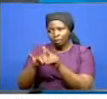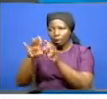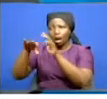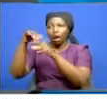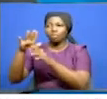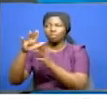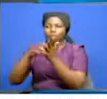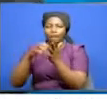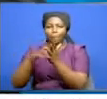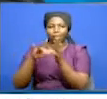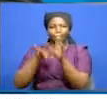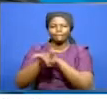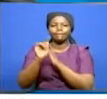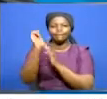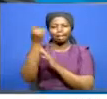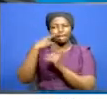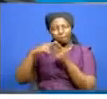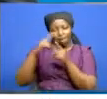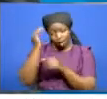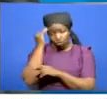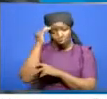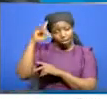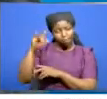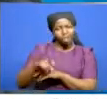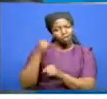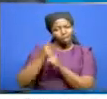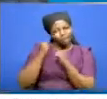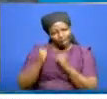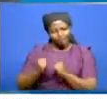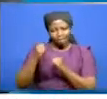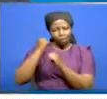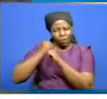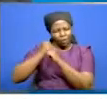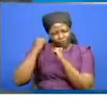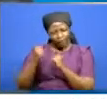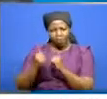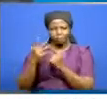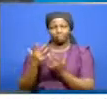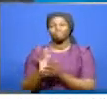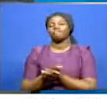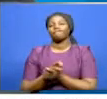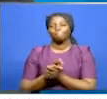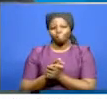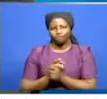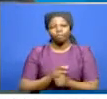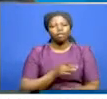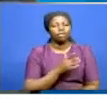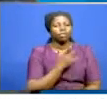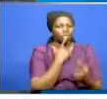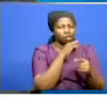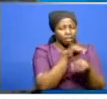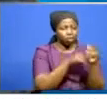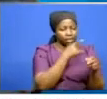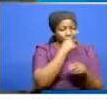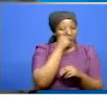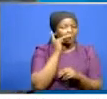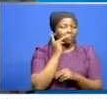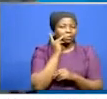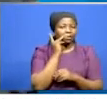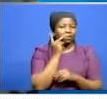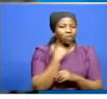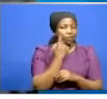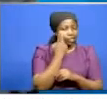ni vema kuangazia kazi. Baka nijivulie nguo, nilivulie nguo na niingie nifanye. Na wazungumzie kuhusu na Kalonzo, pengine mheshimiwa, tumeona